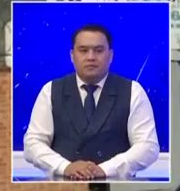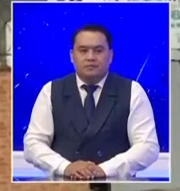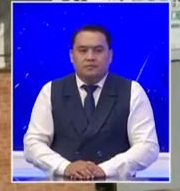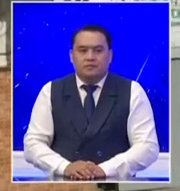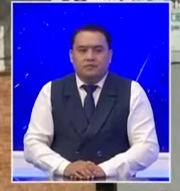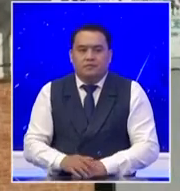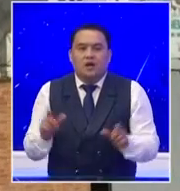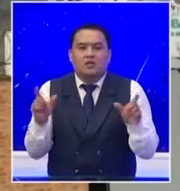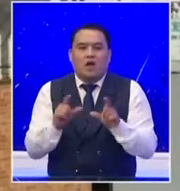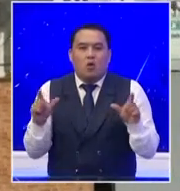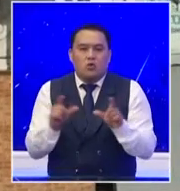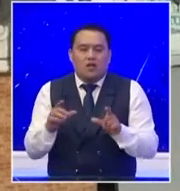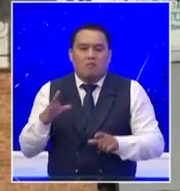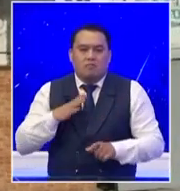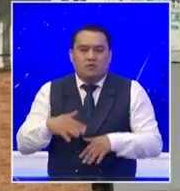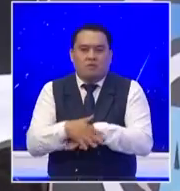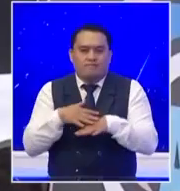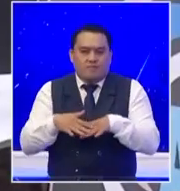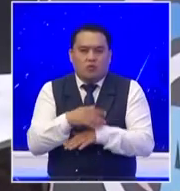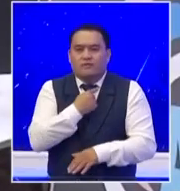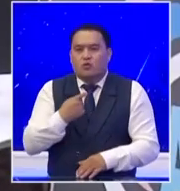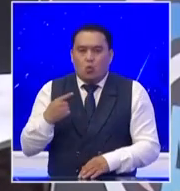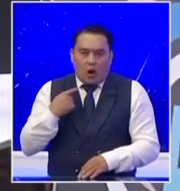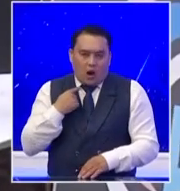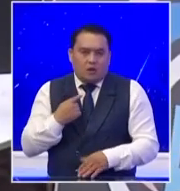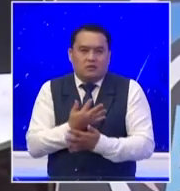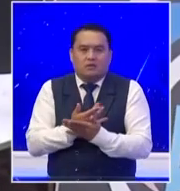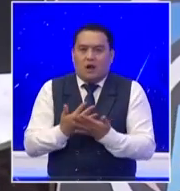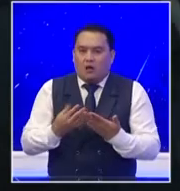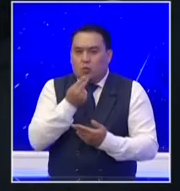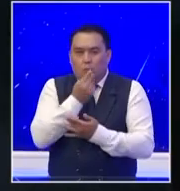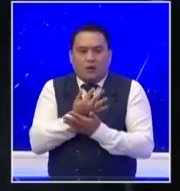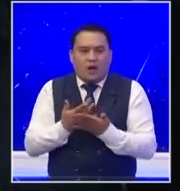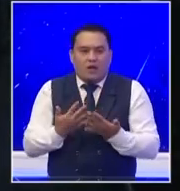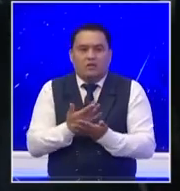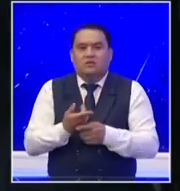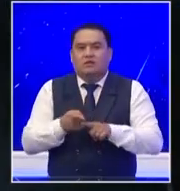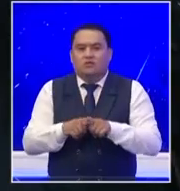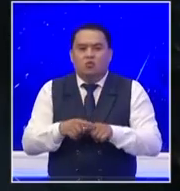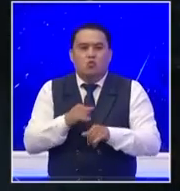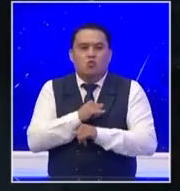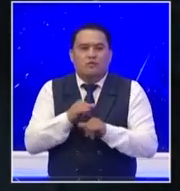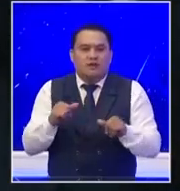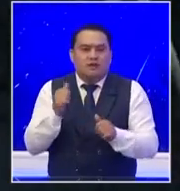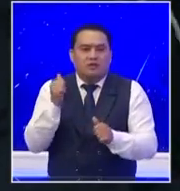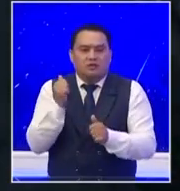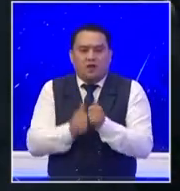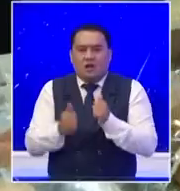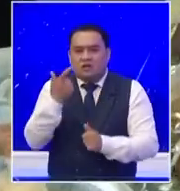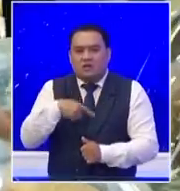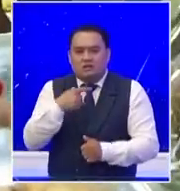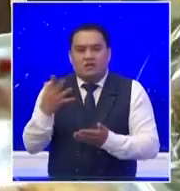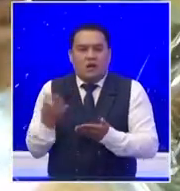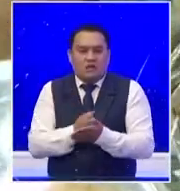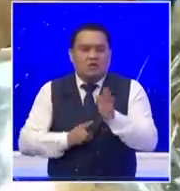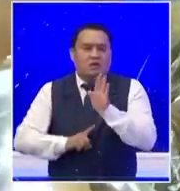Торговый дом «Даулет» – один из самых посещаемых мест в областном центре. Разнообразие продуктов и аксессуаров впечатляет. Каждый найдет что-то для себя. С